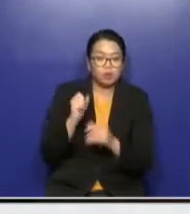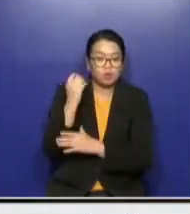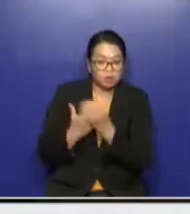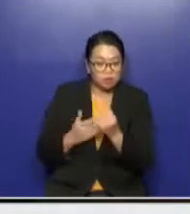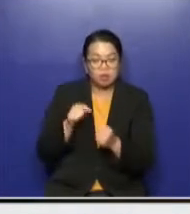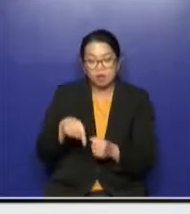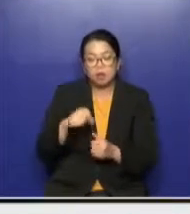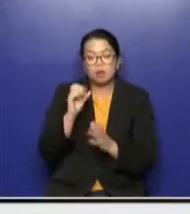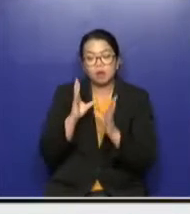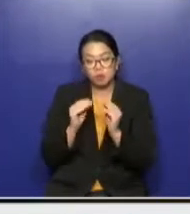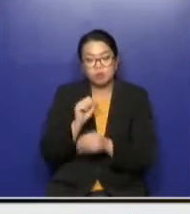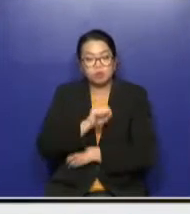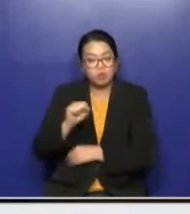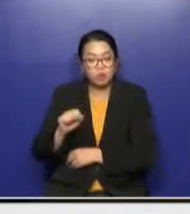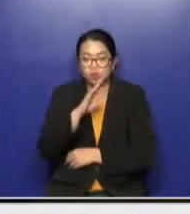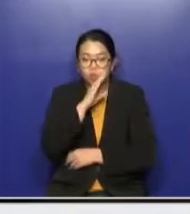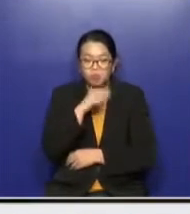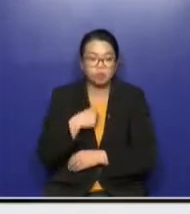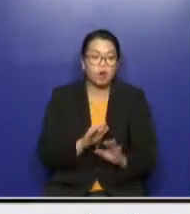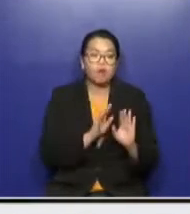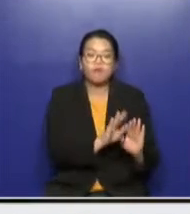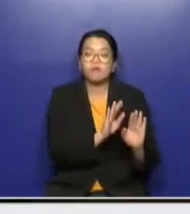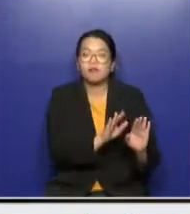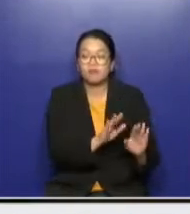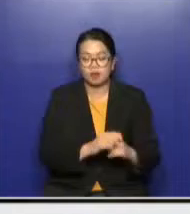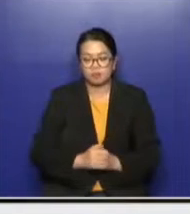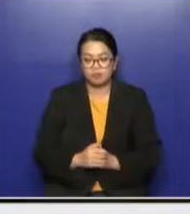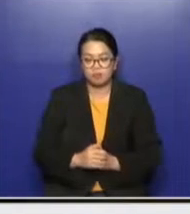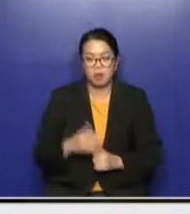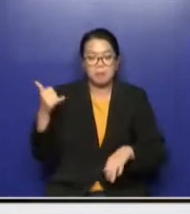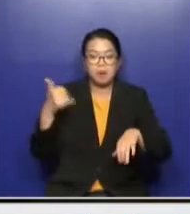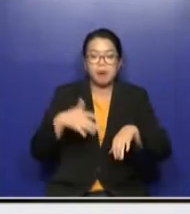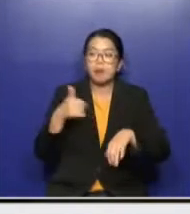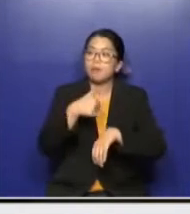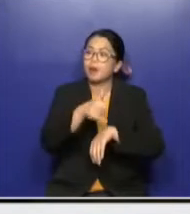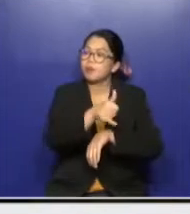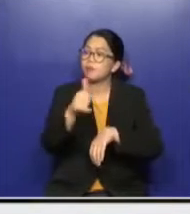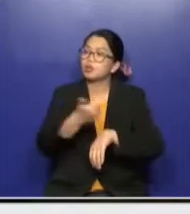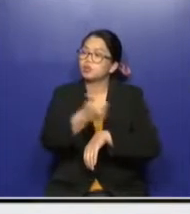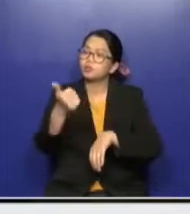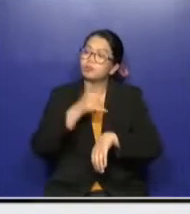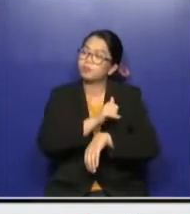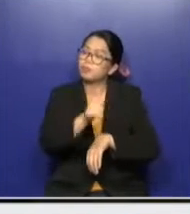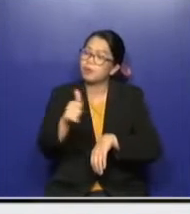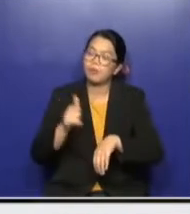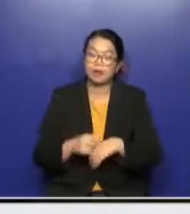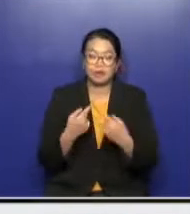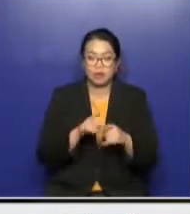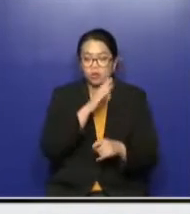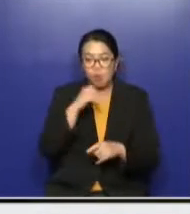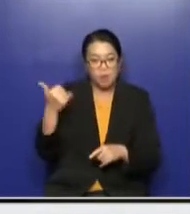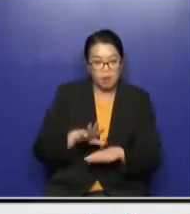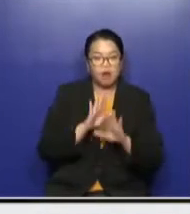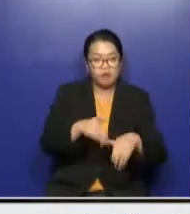บางคนมันไม่กลัวสิเพราะมันฝากบัตรมาให้เพื่อนกดอย่างเงี้ยมันไม่ใช่เพราะฉะนั้นท่านต้องเอาจริงเอาจังคณะกร